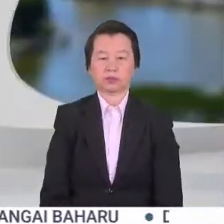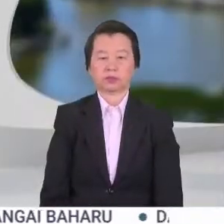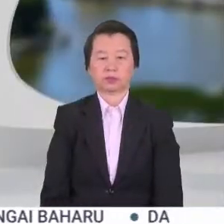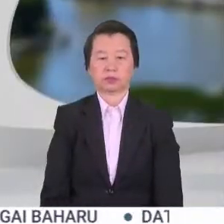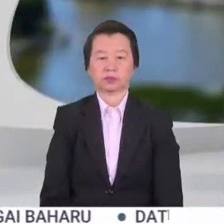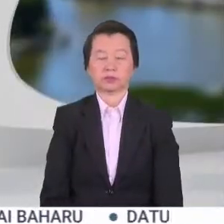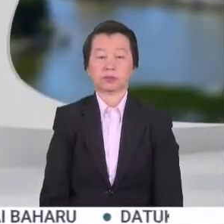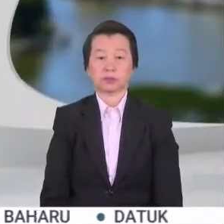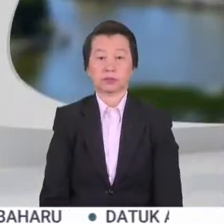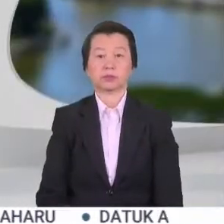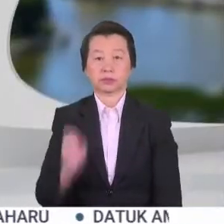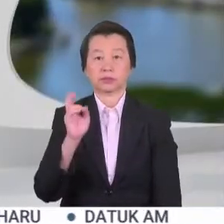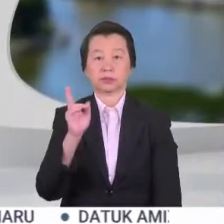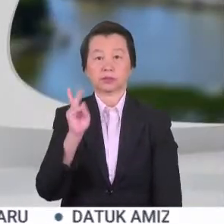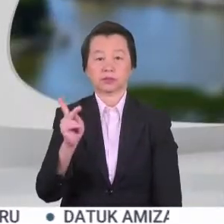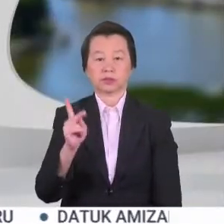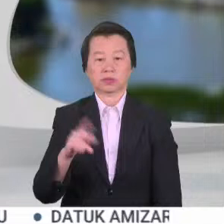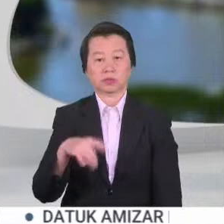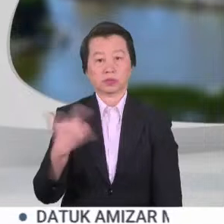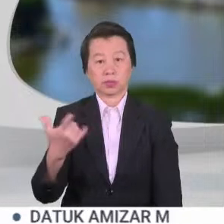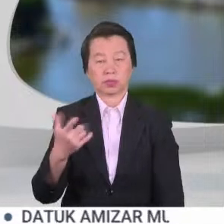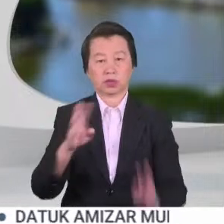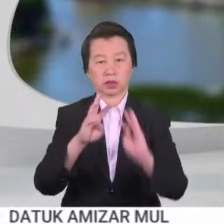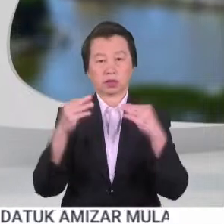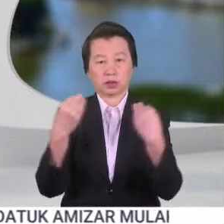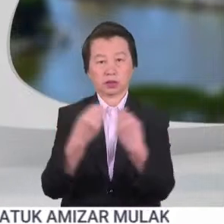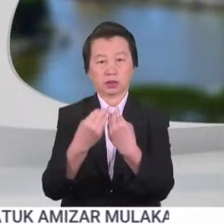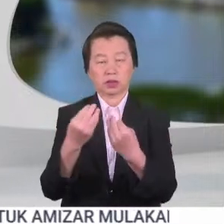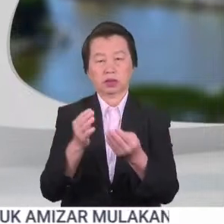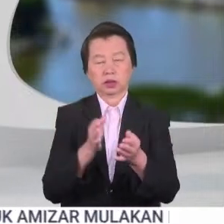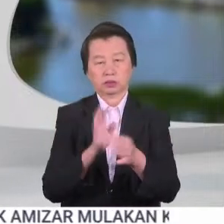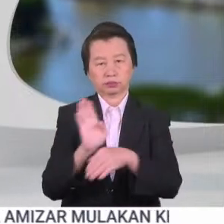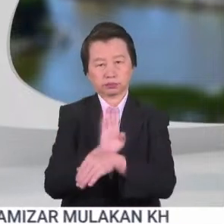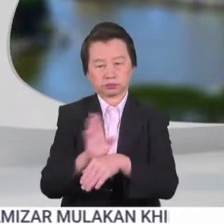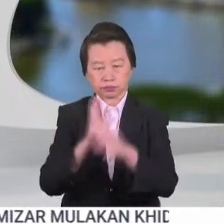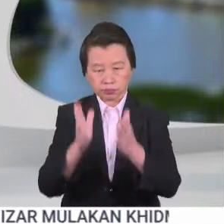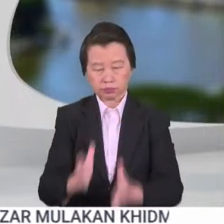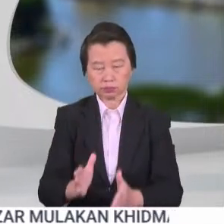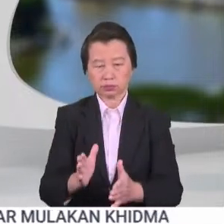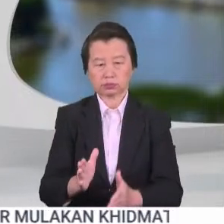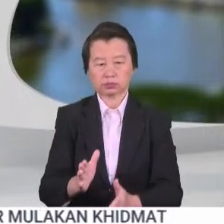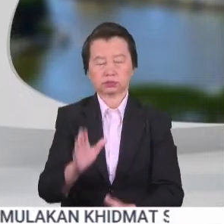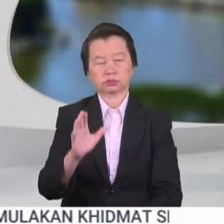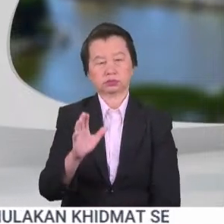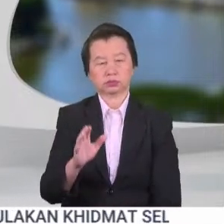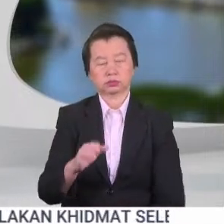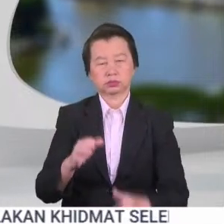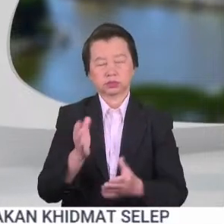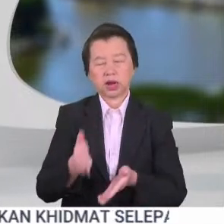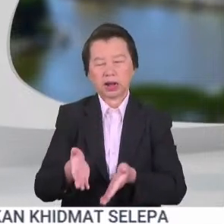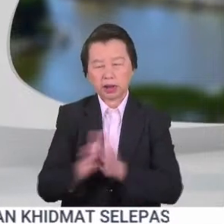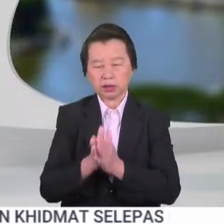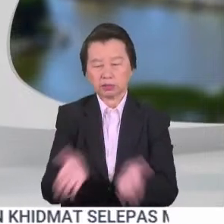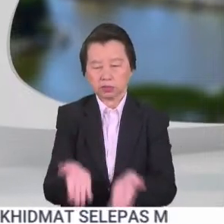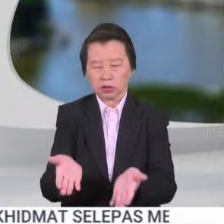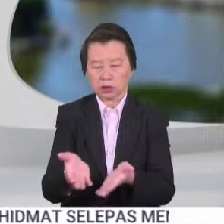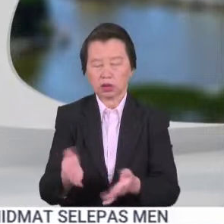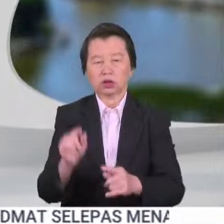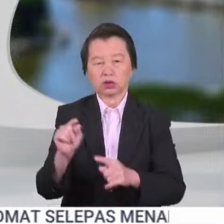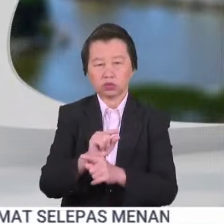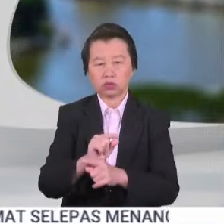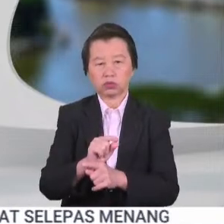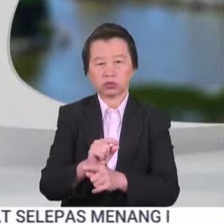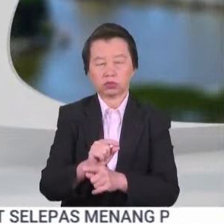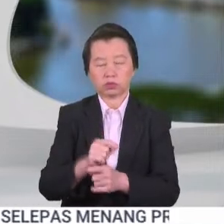tersebut baik dalam perkembangan lain masyarakat serta Usahawan di sekitar serembu digalakkan berjual beli menggunakan pembayaran